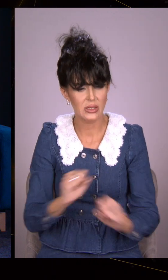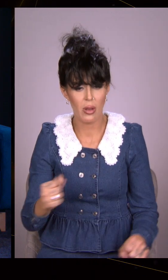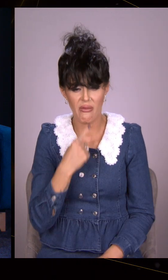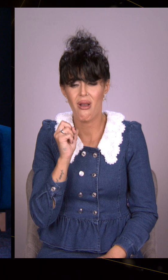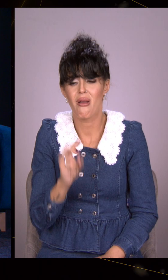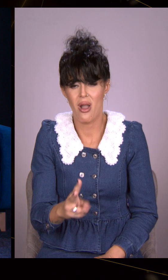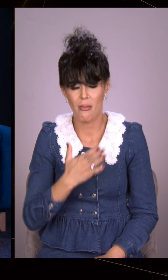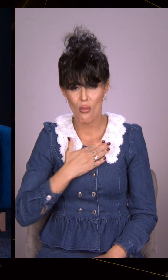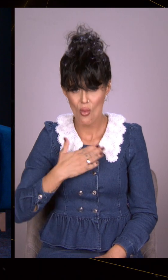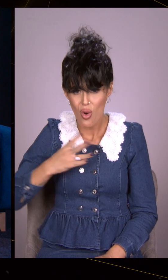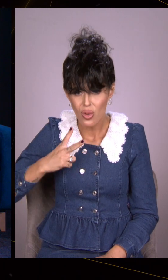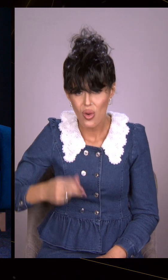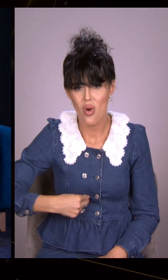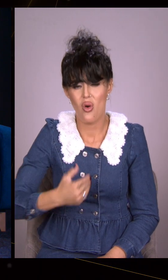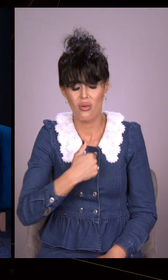подійду.